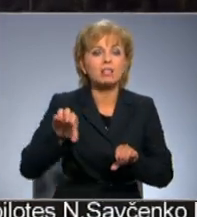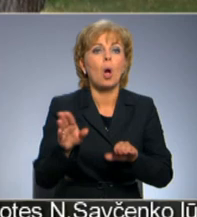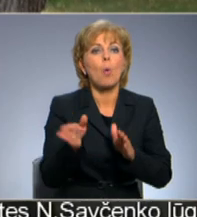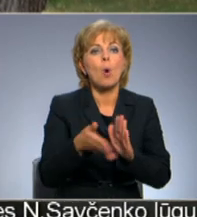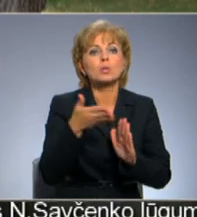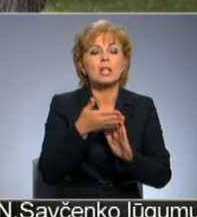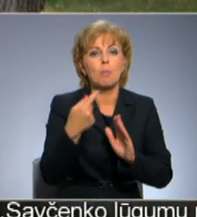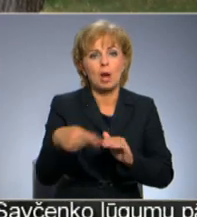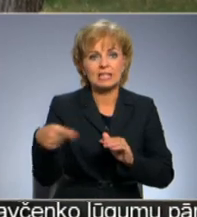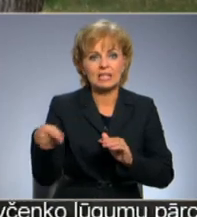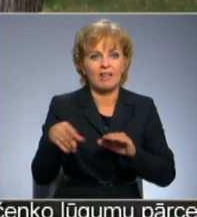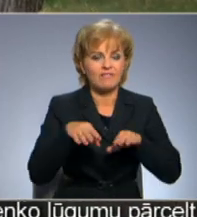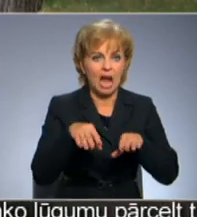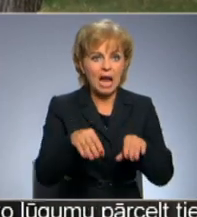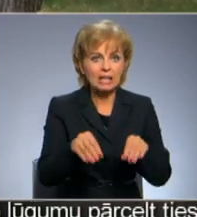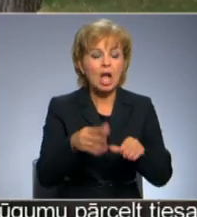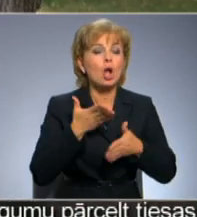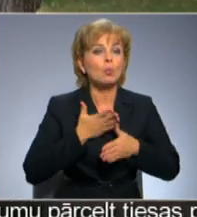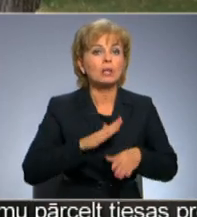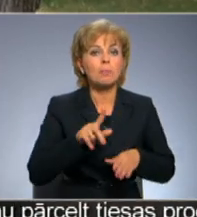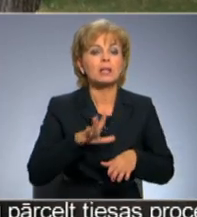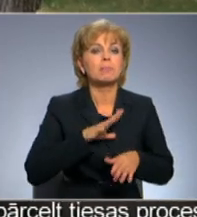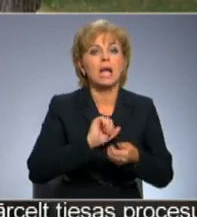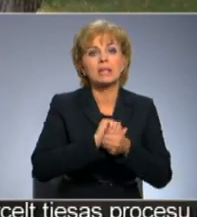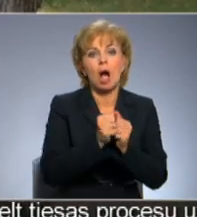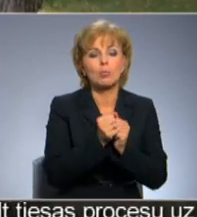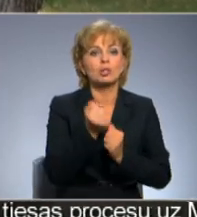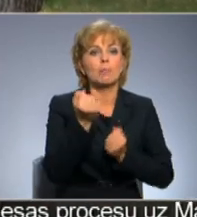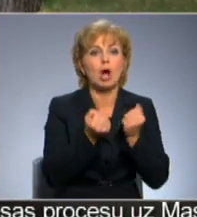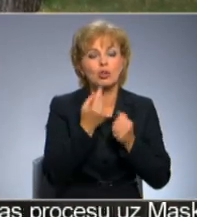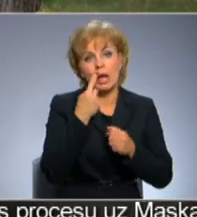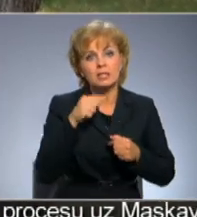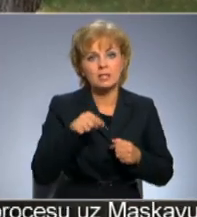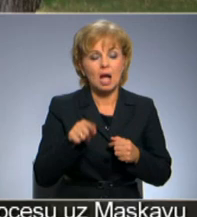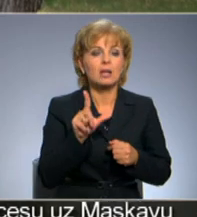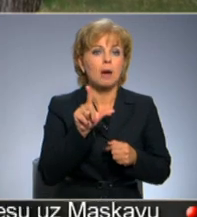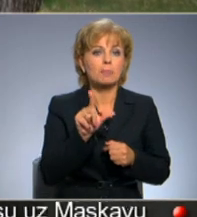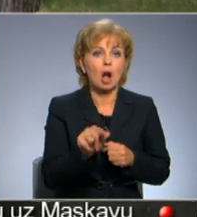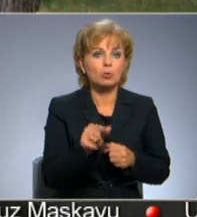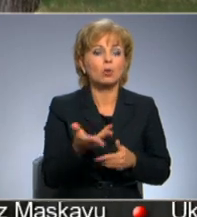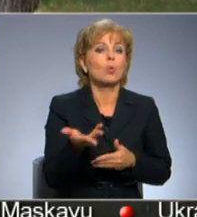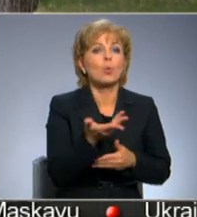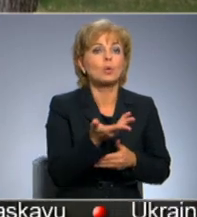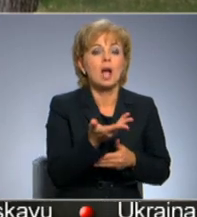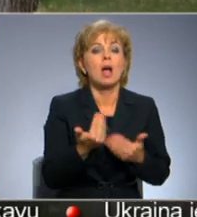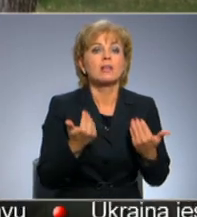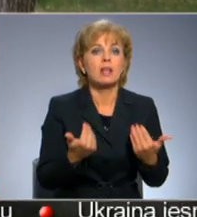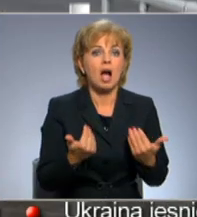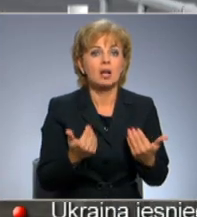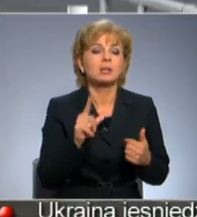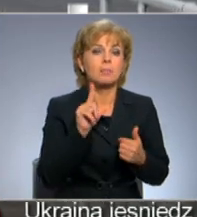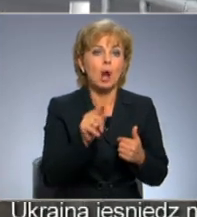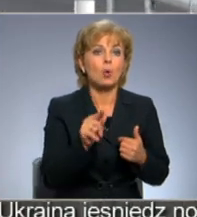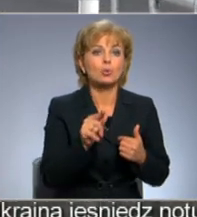uzlabojumi. Ļoti patīk tagad, jo tā man bija emocijas ar mašīnām, jāskatās, kā mašīnas brauc un kur es varu izbraukt, bet tagad brauc